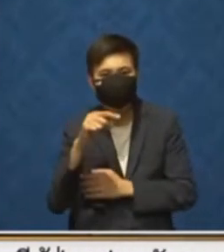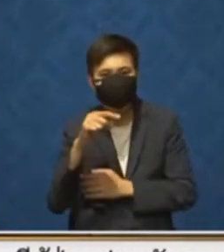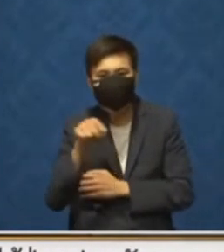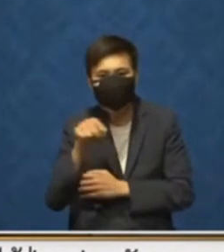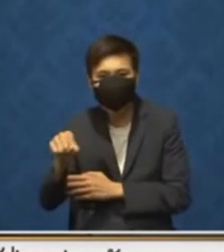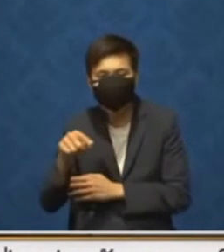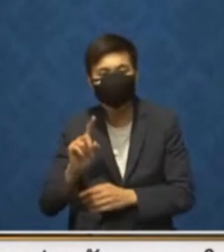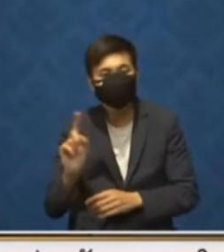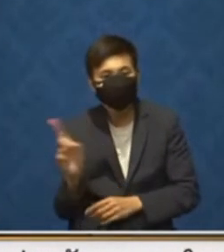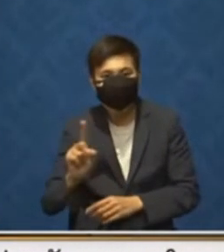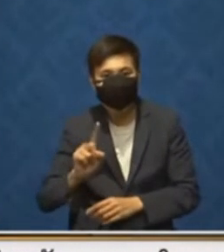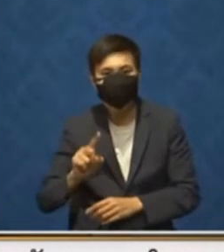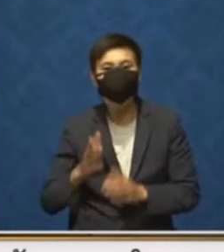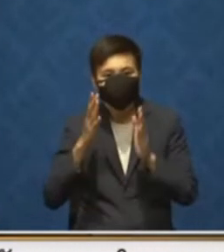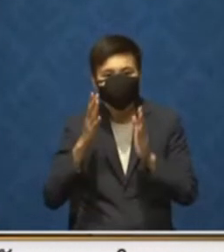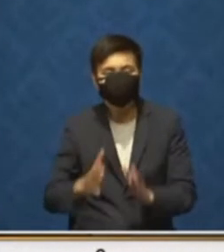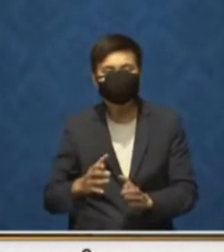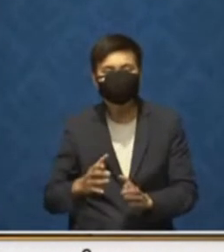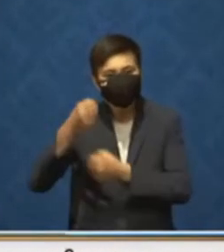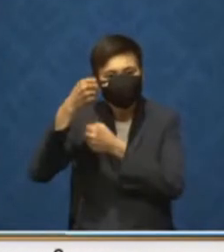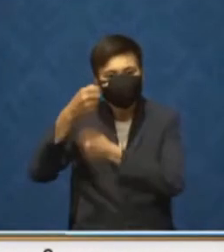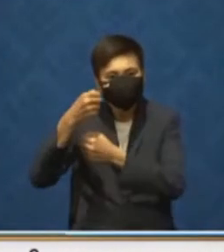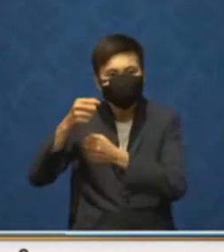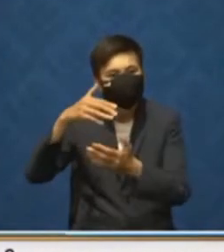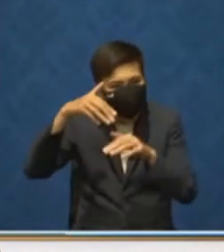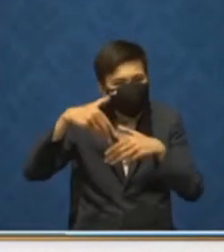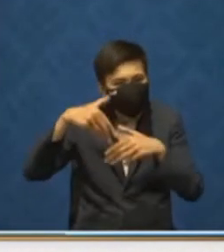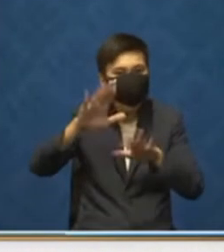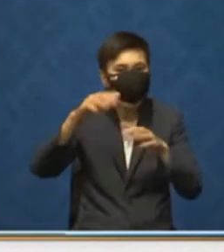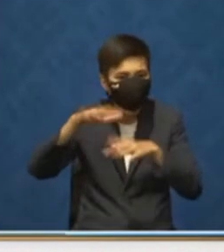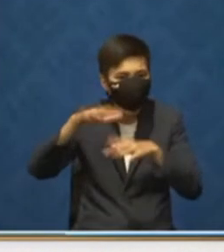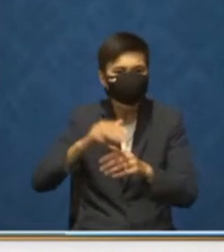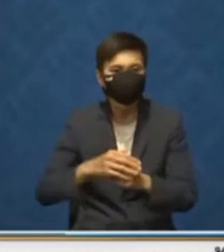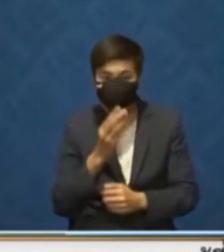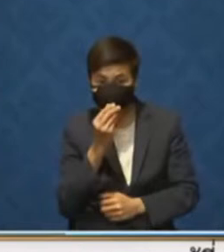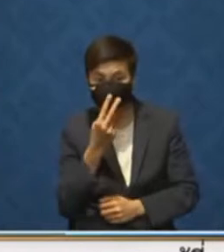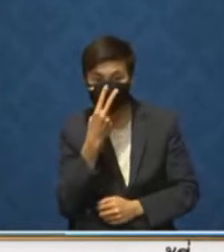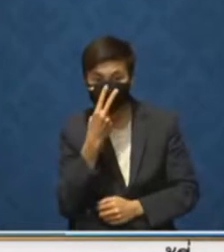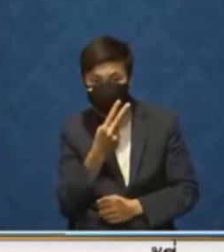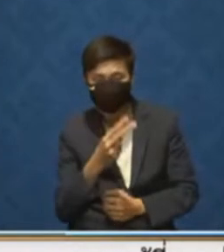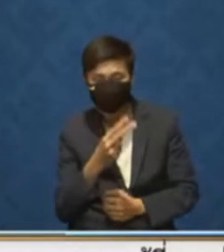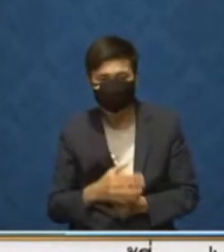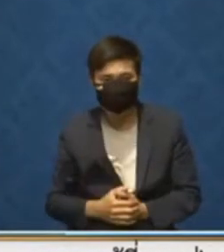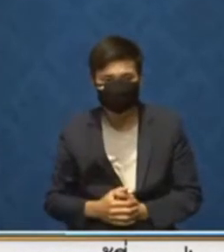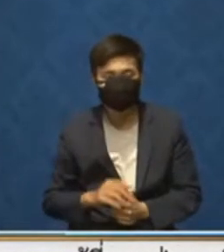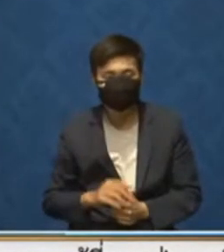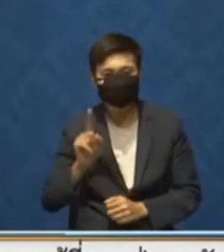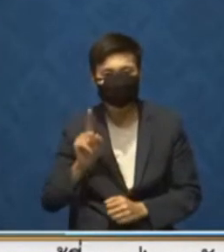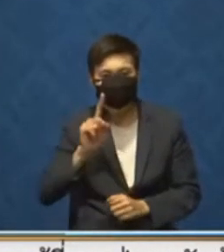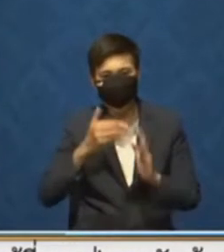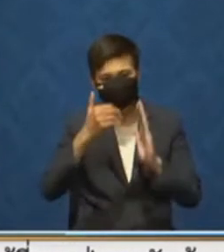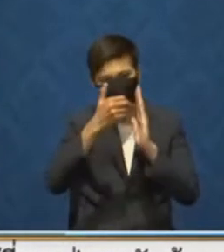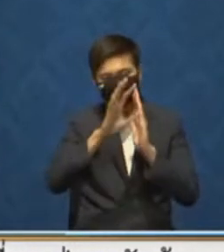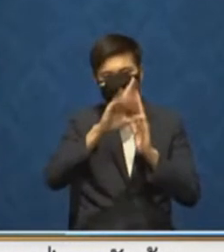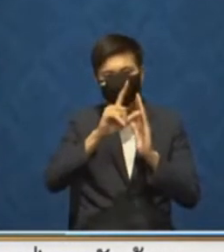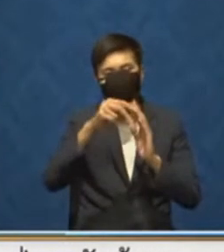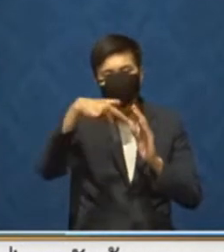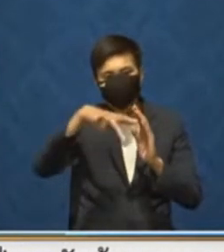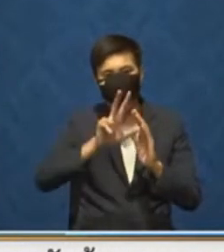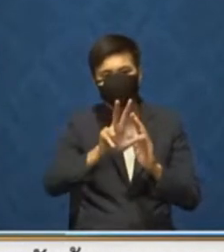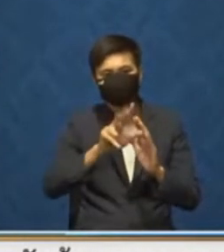ถูกขับไล่นะครับต้องดูไปไหนก็ถูกกับไร่ไม่ว่าจะไปที่ชัยภูมิหรือเชียงใหม่นะครับ